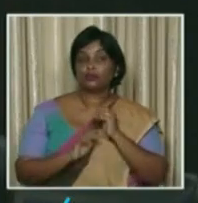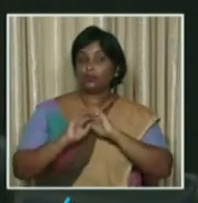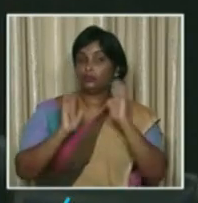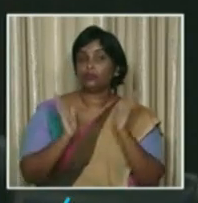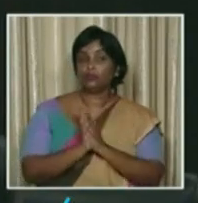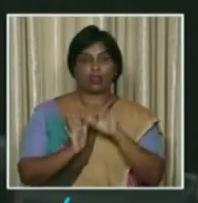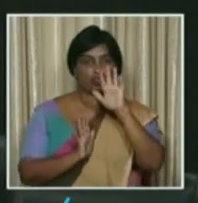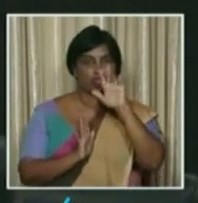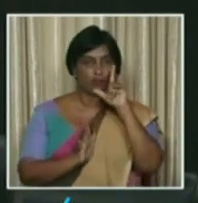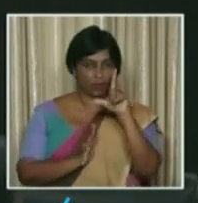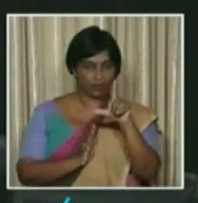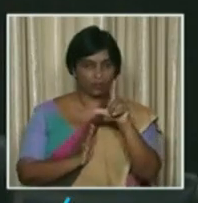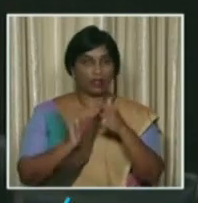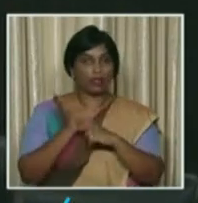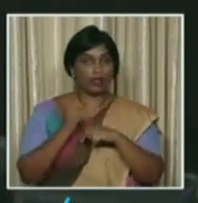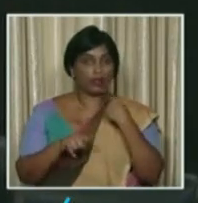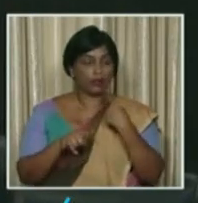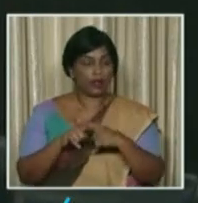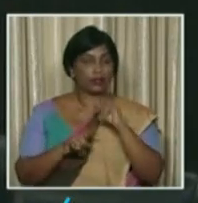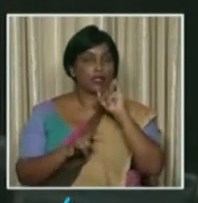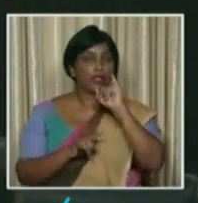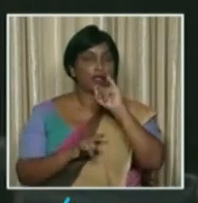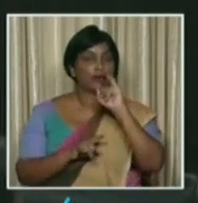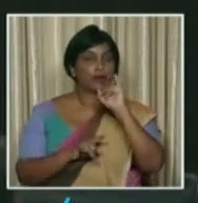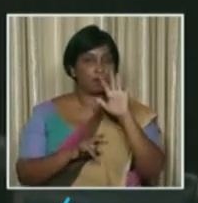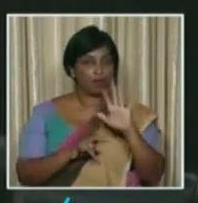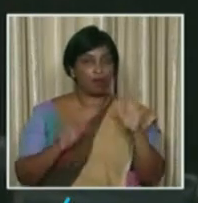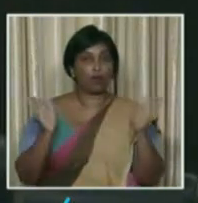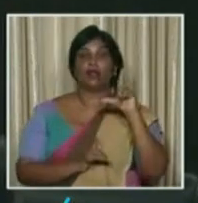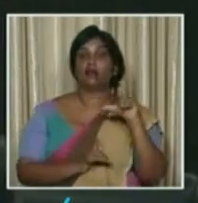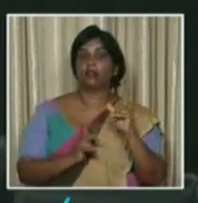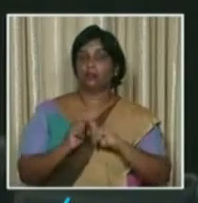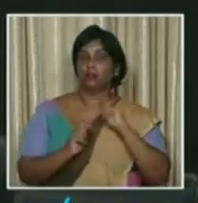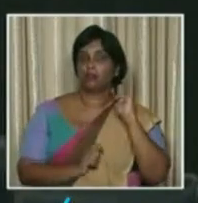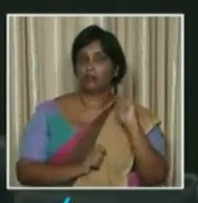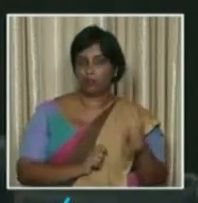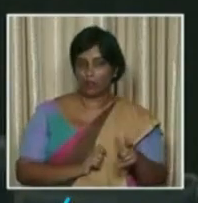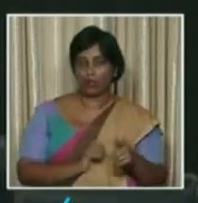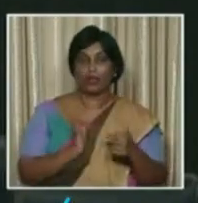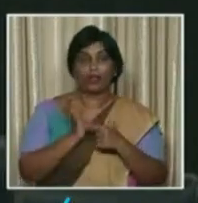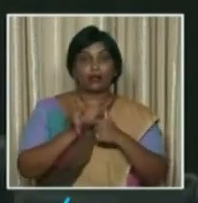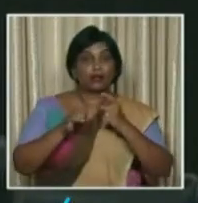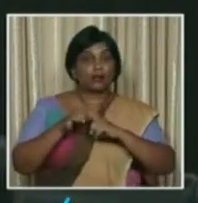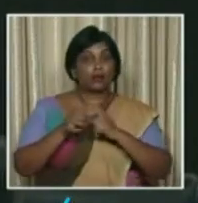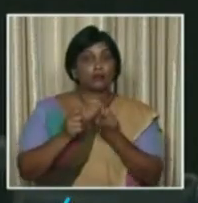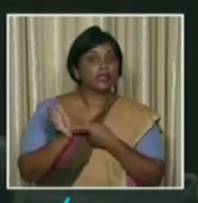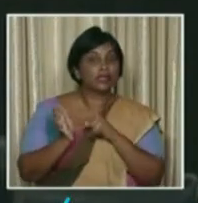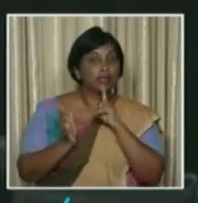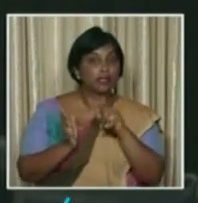ලක්ෂ 97යි බද්ද ලක්ෂ 65යි ලක්ෂ 167ක් ගෙවලා තියෙනවා මේකේ ටෙන්ඩර් එක දීලා තියෙන ගාන